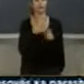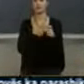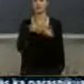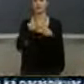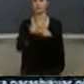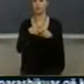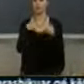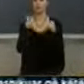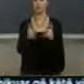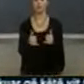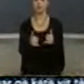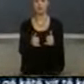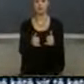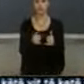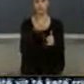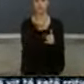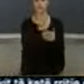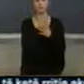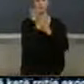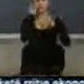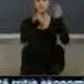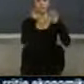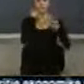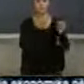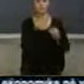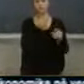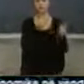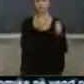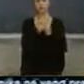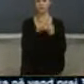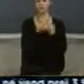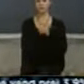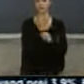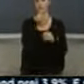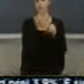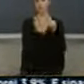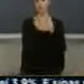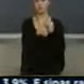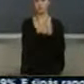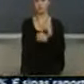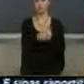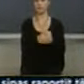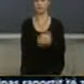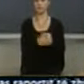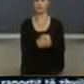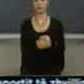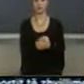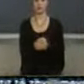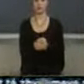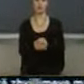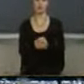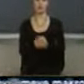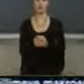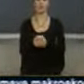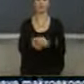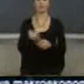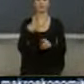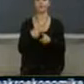përgaditur draft ligjin për ndryshimin dhe plëtsimin e ligjeve që kanë të bëjnë me forcët armatosura të Kosovës.